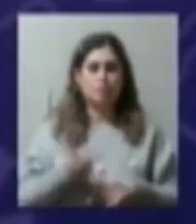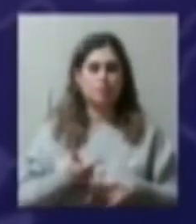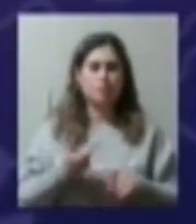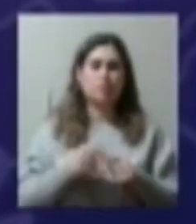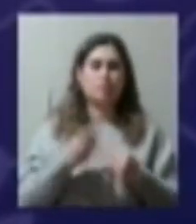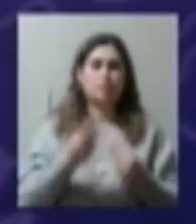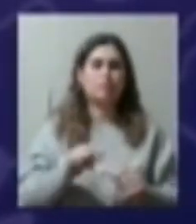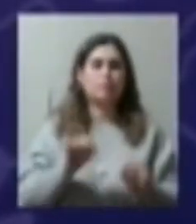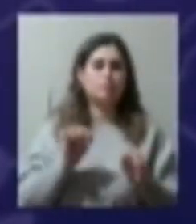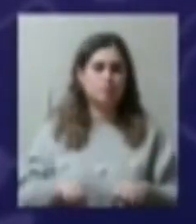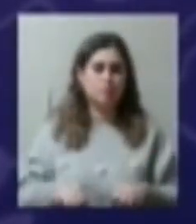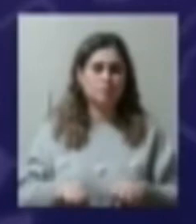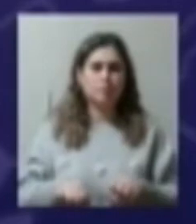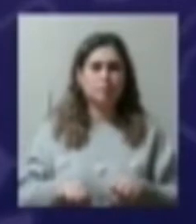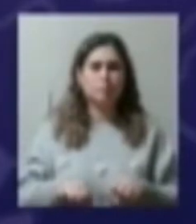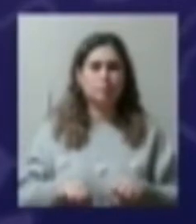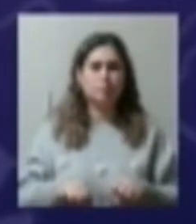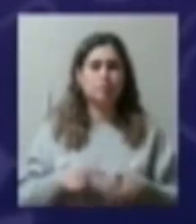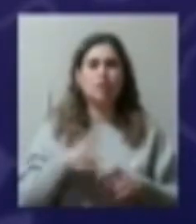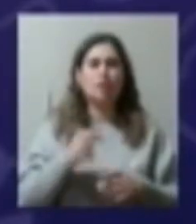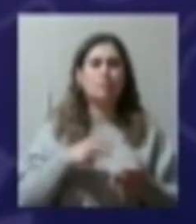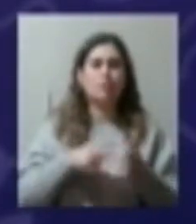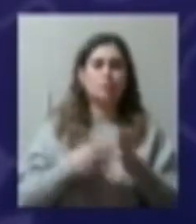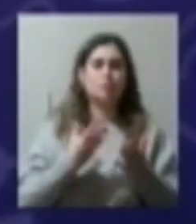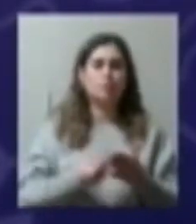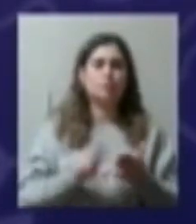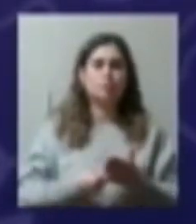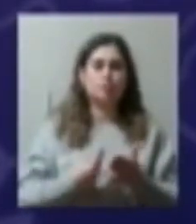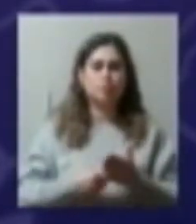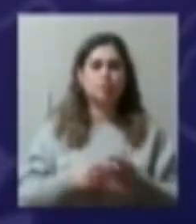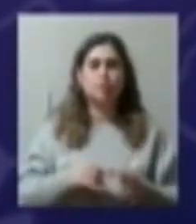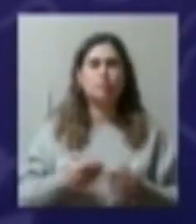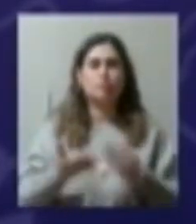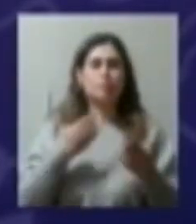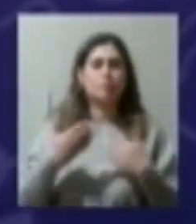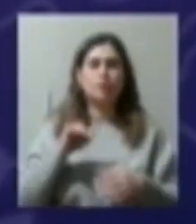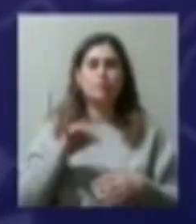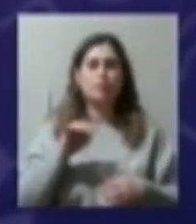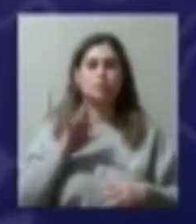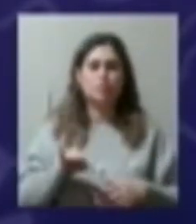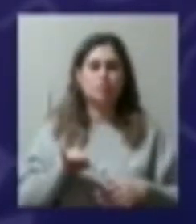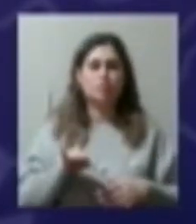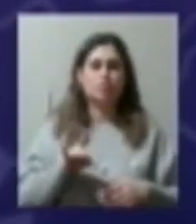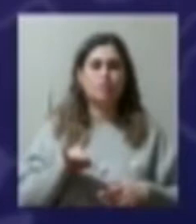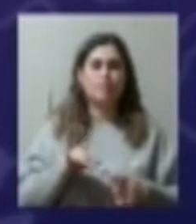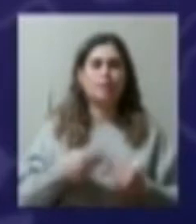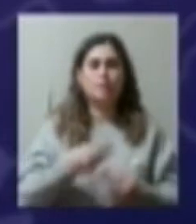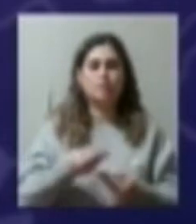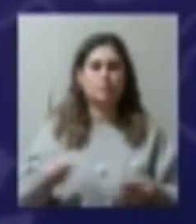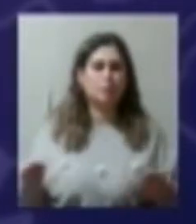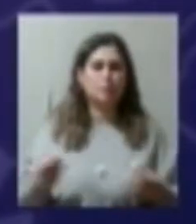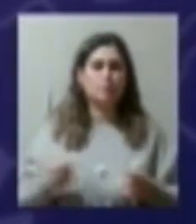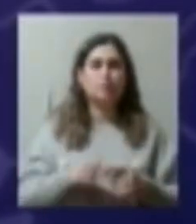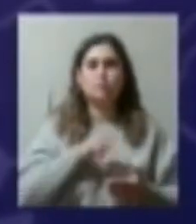їм можливість якось планувати свій бюджет, привлікати інвесторів, роздавати